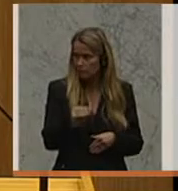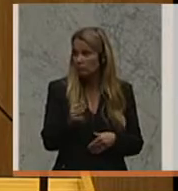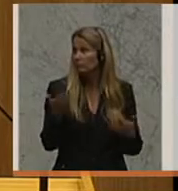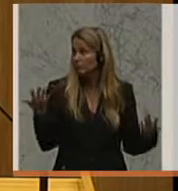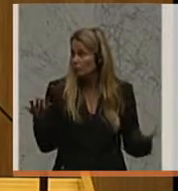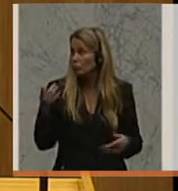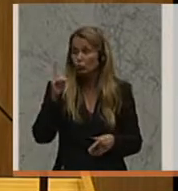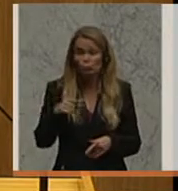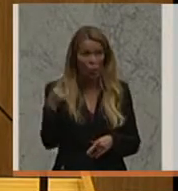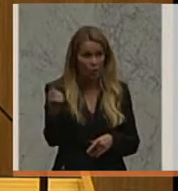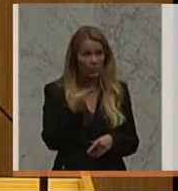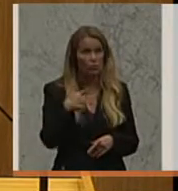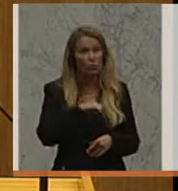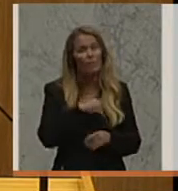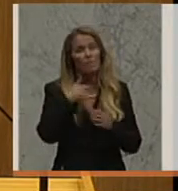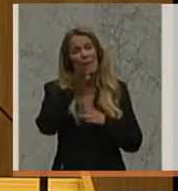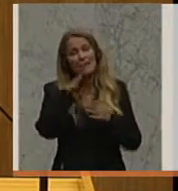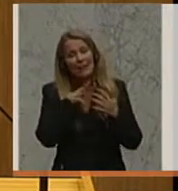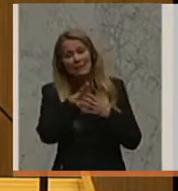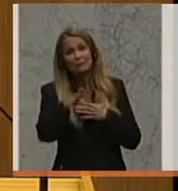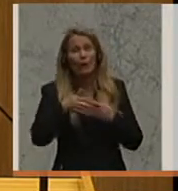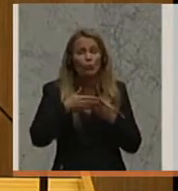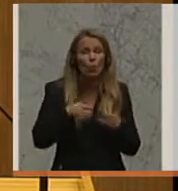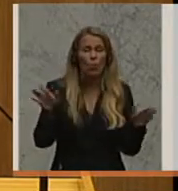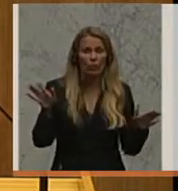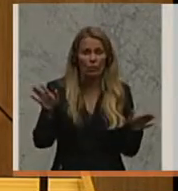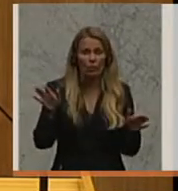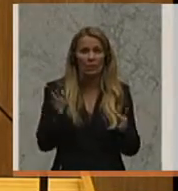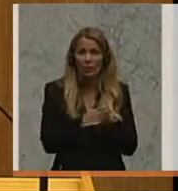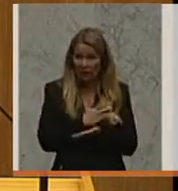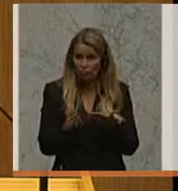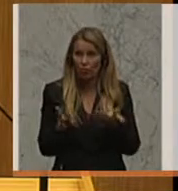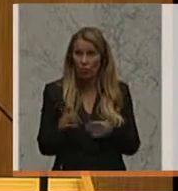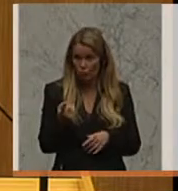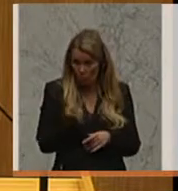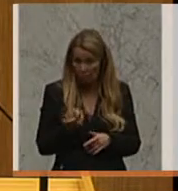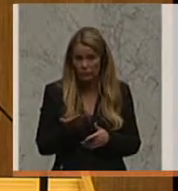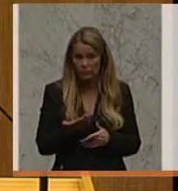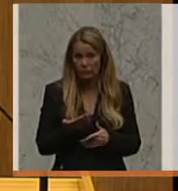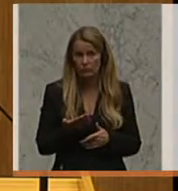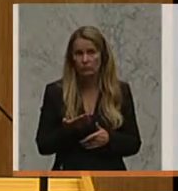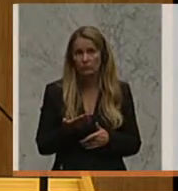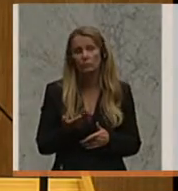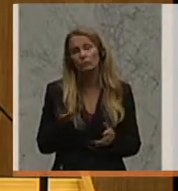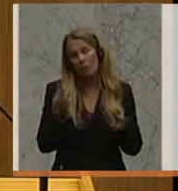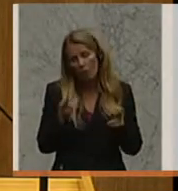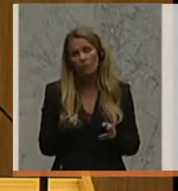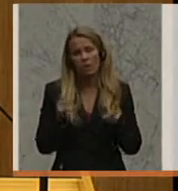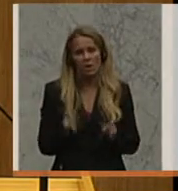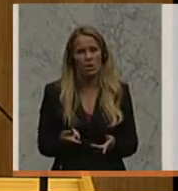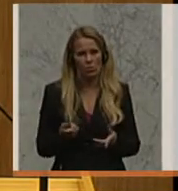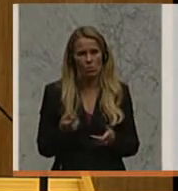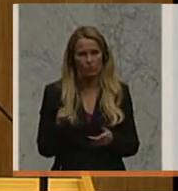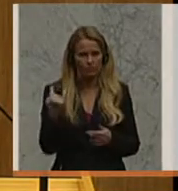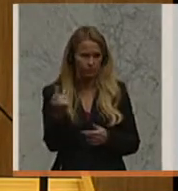Ihnen gelingen, mehr Transparenz und mehr Offenheit bei den Entscheidungen herbeizuführen, dann hoffe ich auch, dass Sie die